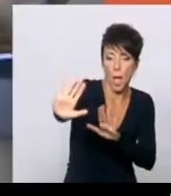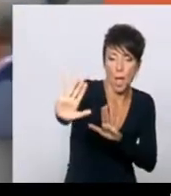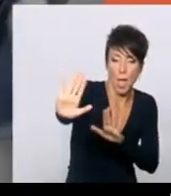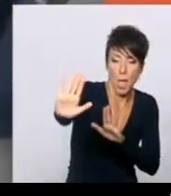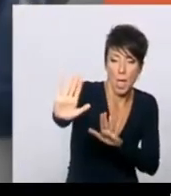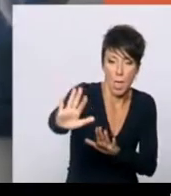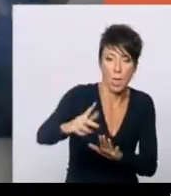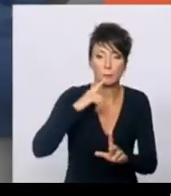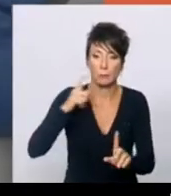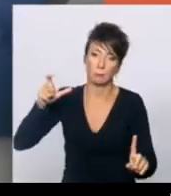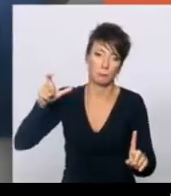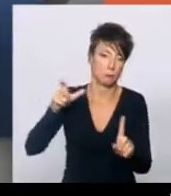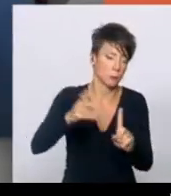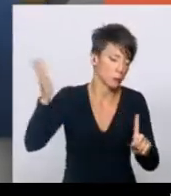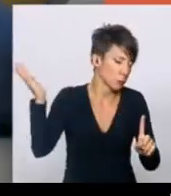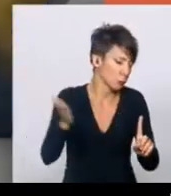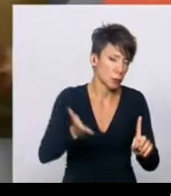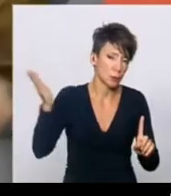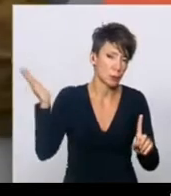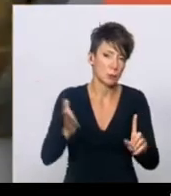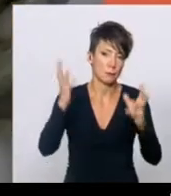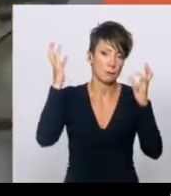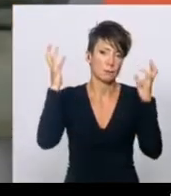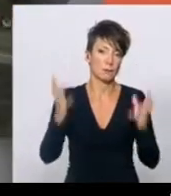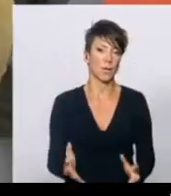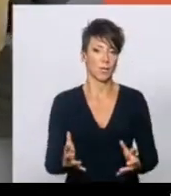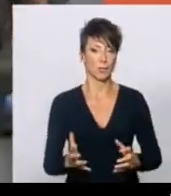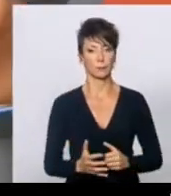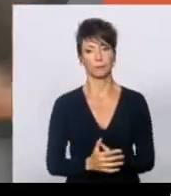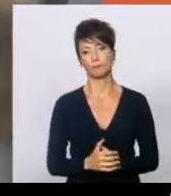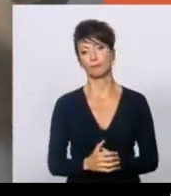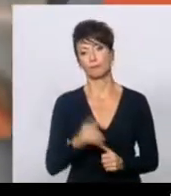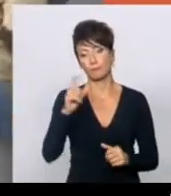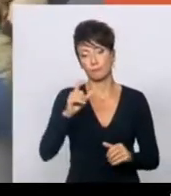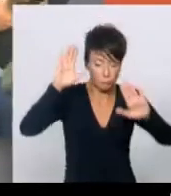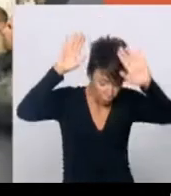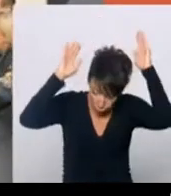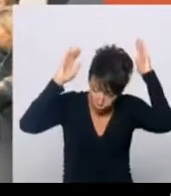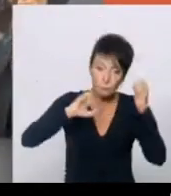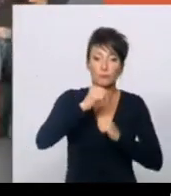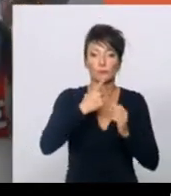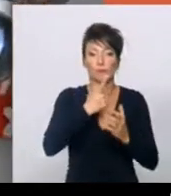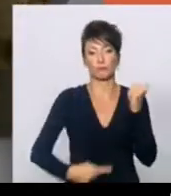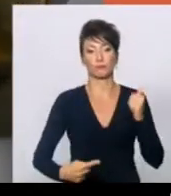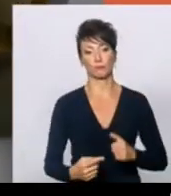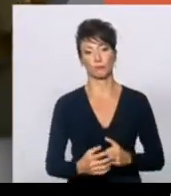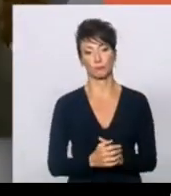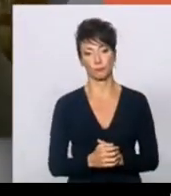Οι διαδηλωτές τον ακινητοποιούν και τον χτυπούν με τροχιές στο κεφάλι και το σώμα. Εκείνος προσπαθεί να ξεφύγει.